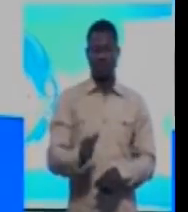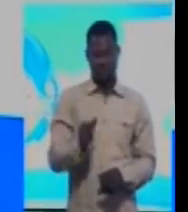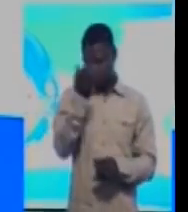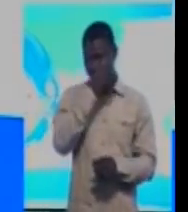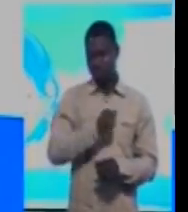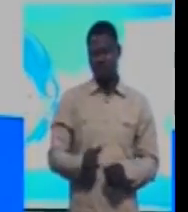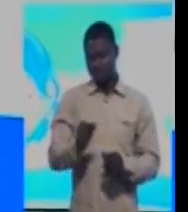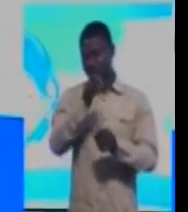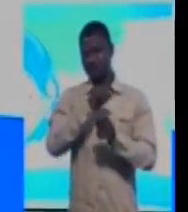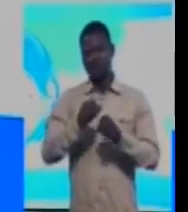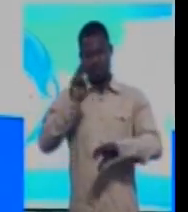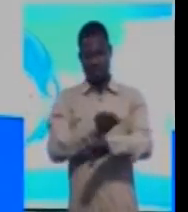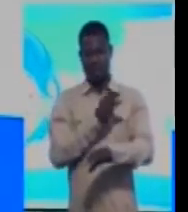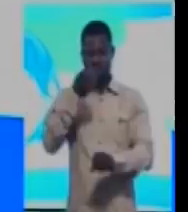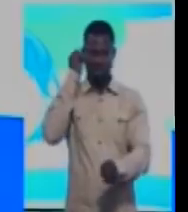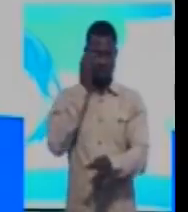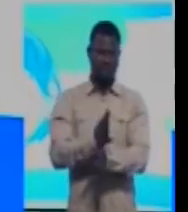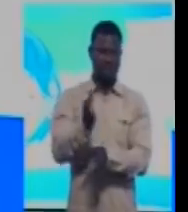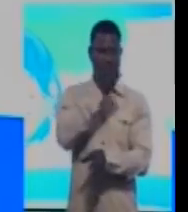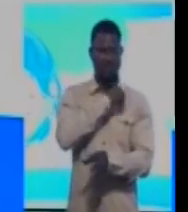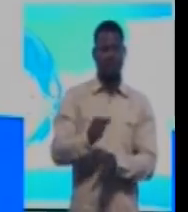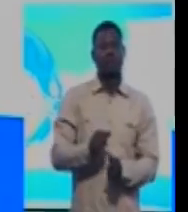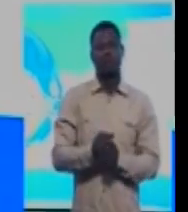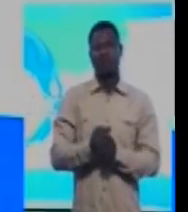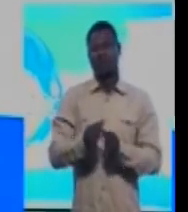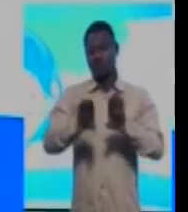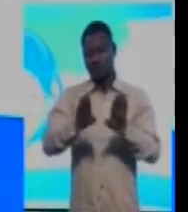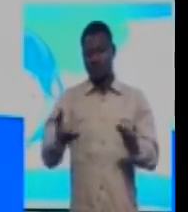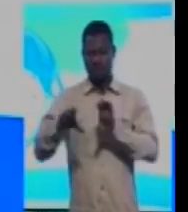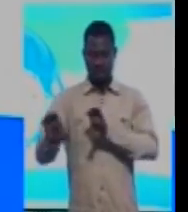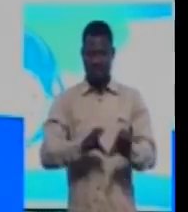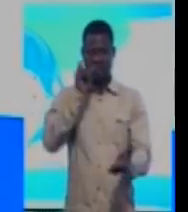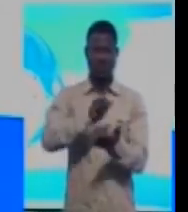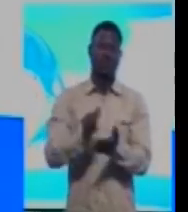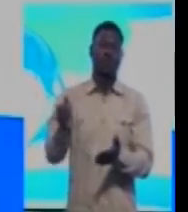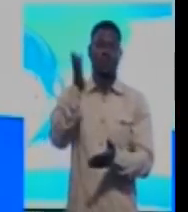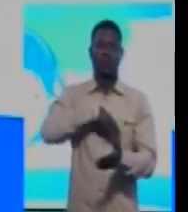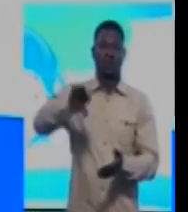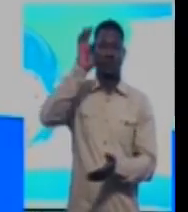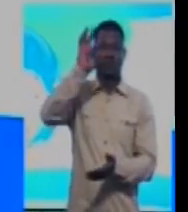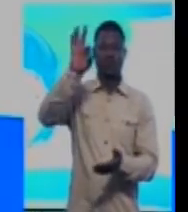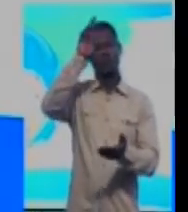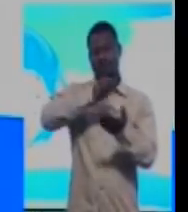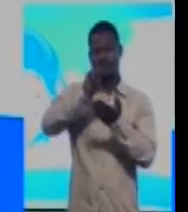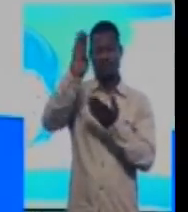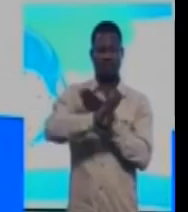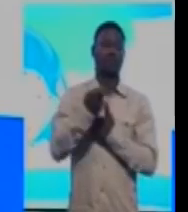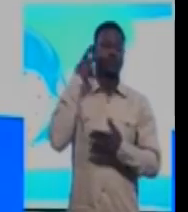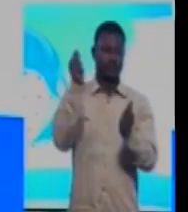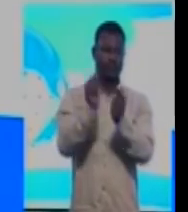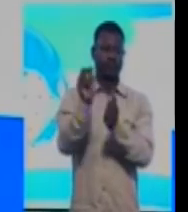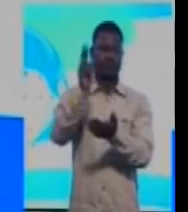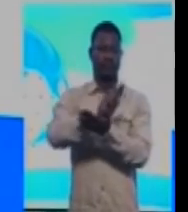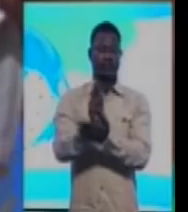années de formation. L'inauguration de l'infrastructure est intervenue ce 9 novembre. Le témoignage de Dahandi Banga et